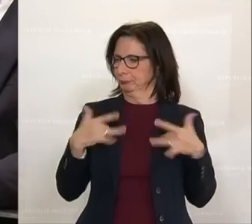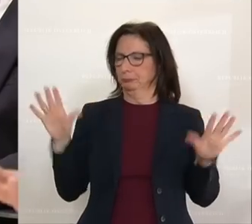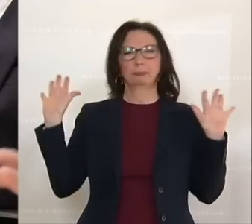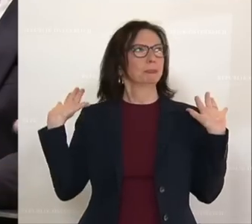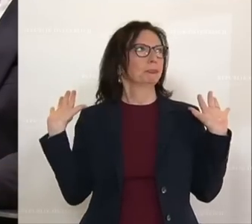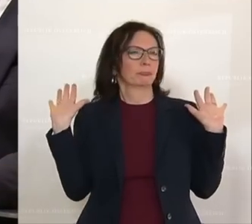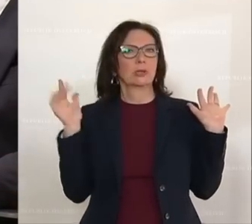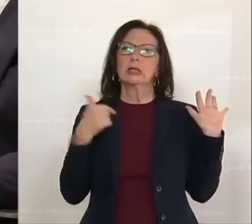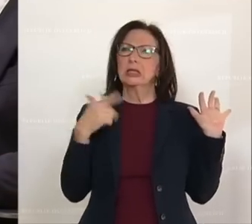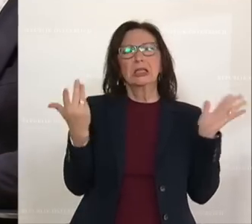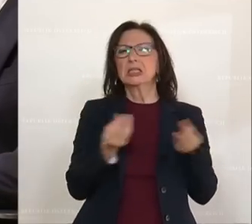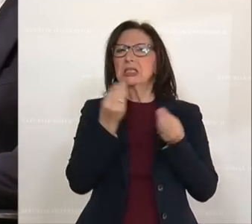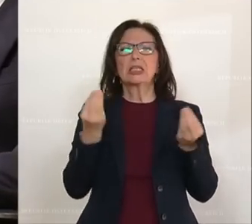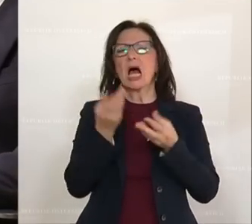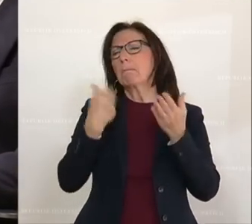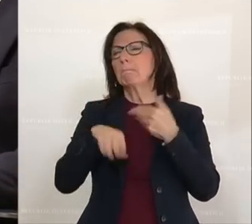Puh!